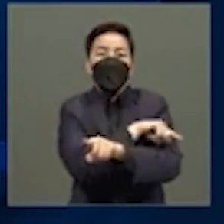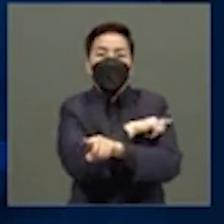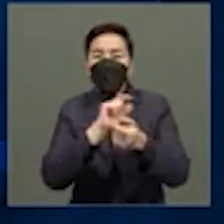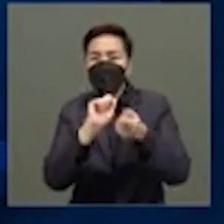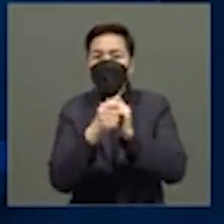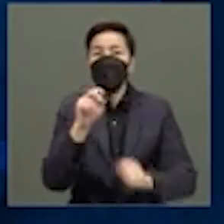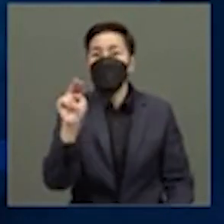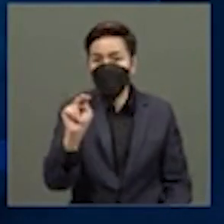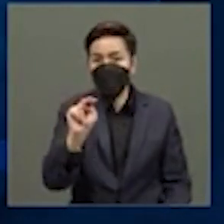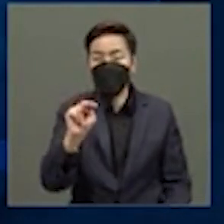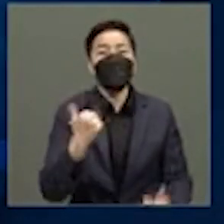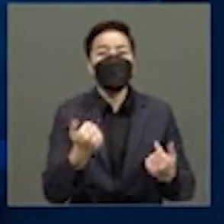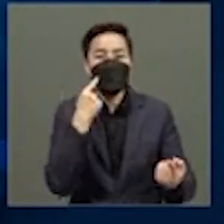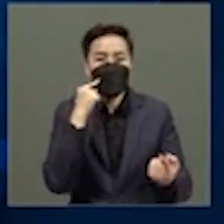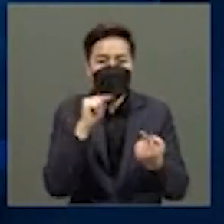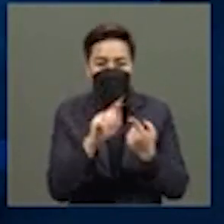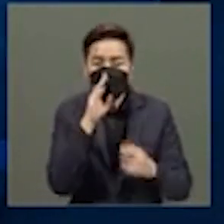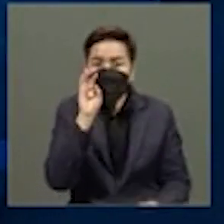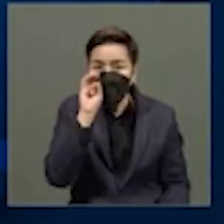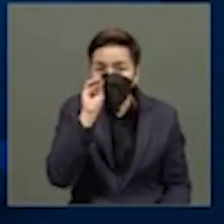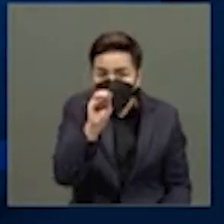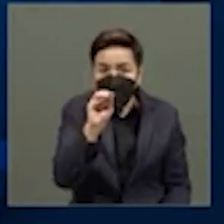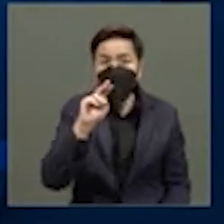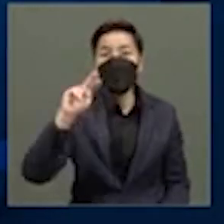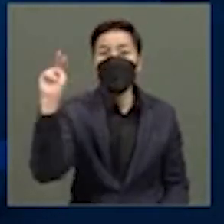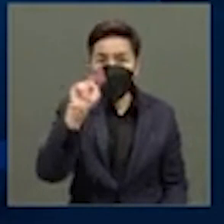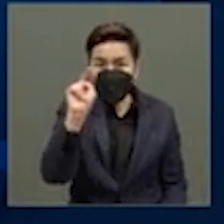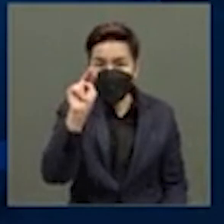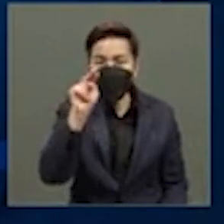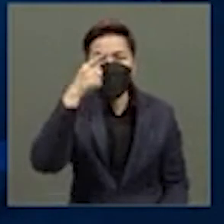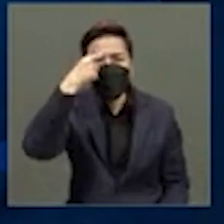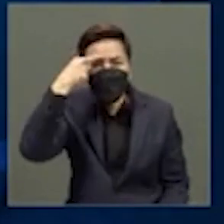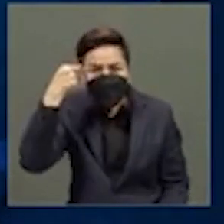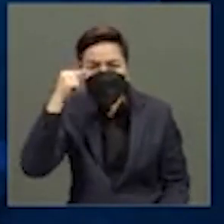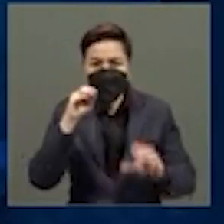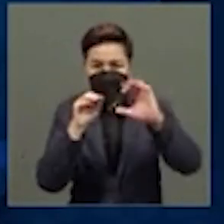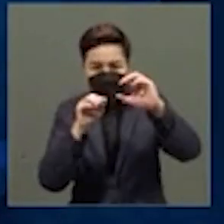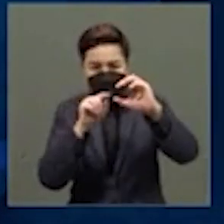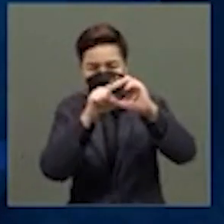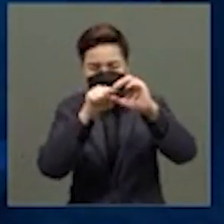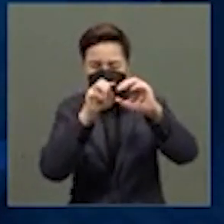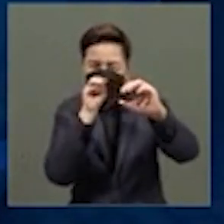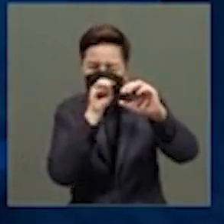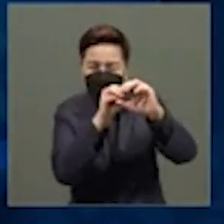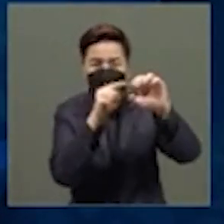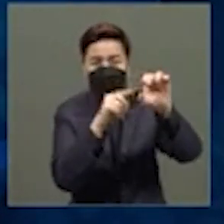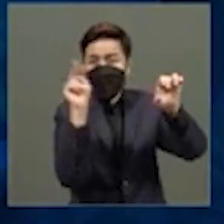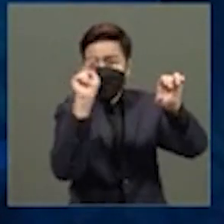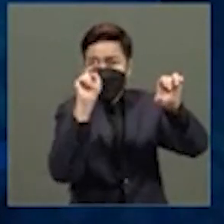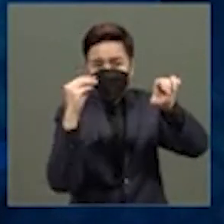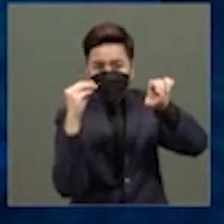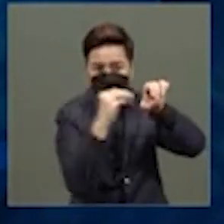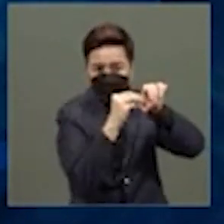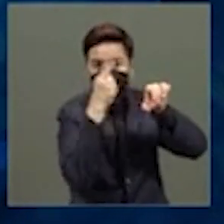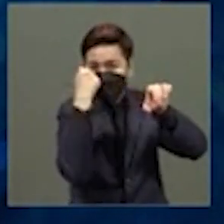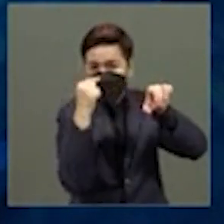เงินถ้าเห็นเป็นจุดสีน้ำเงินและมีสีดำอยู่ตรงกลางมองเห็นยากนิดนึงนะคะอันนั้นเนี่ยเป็